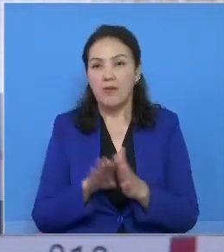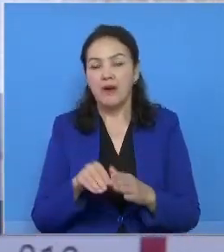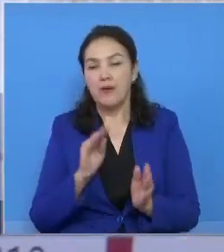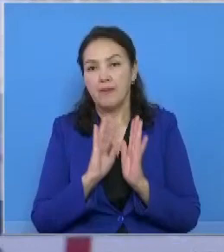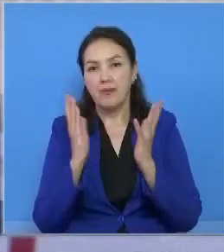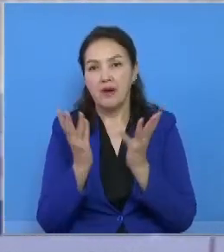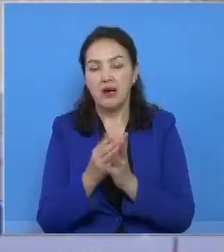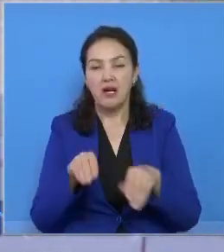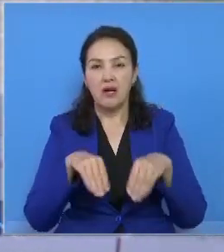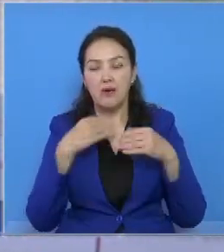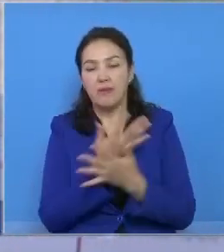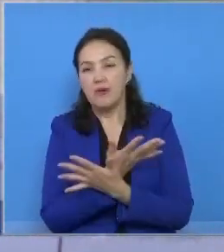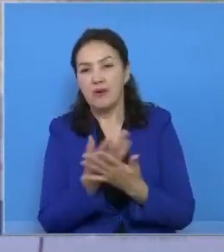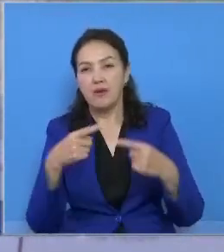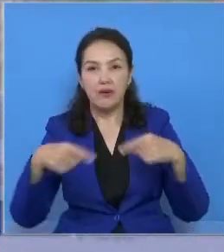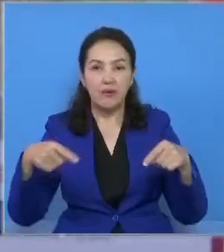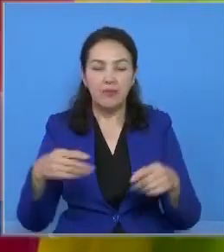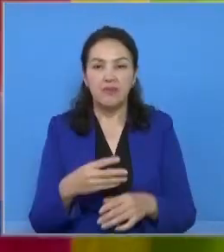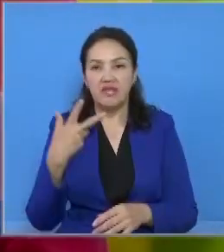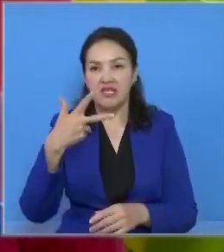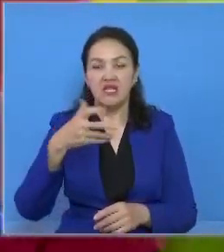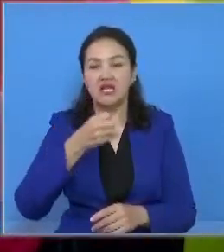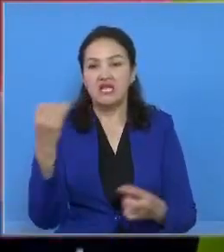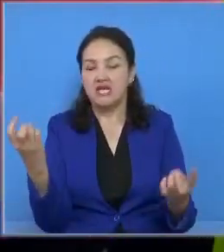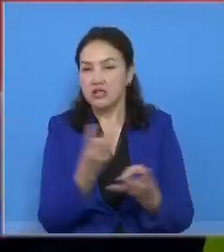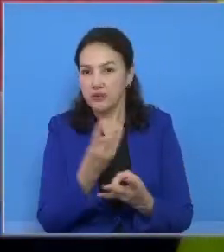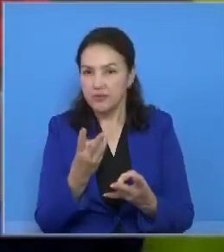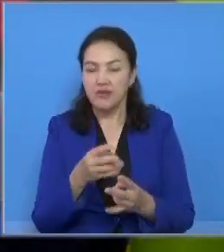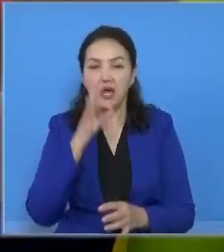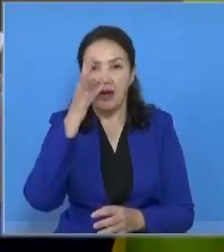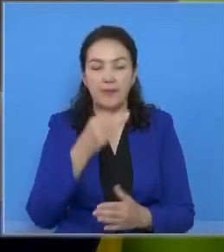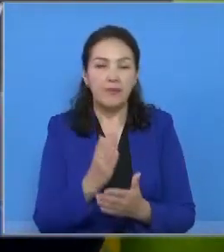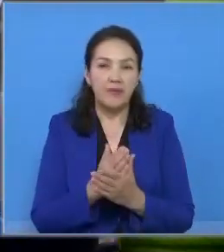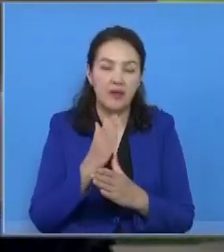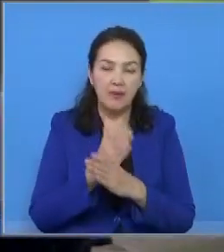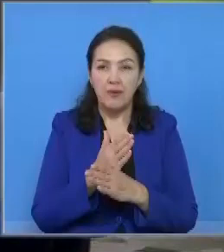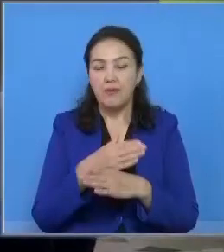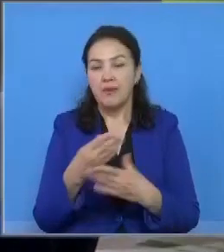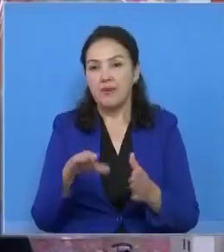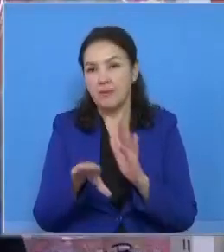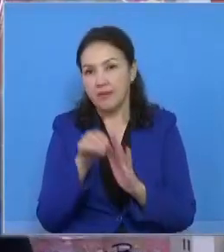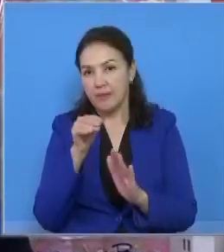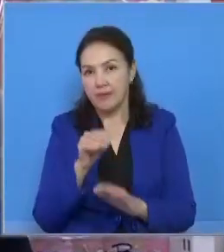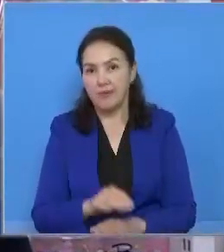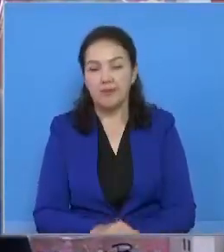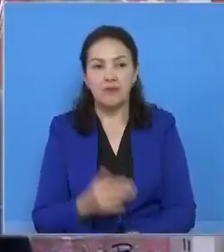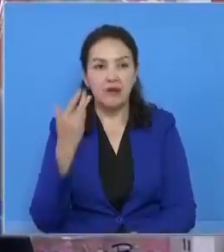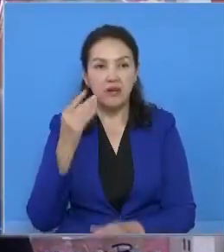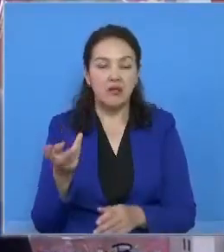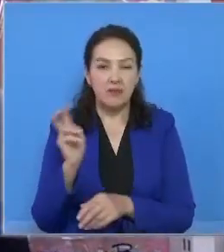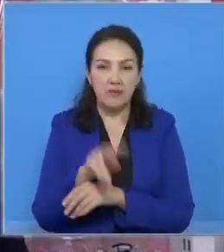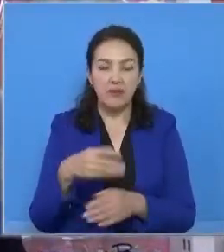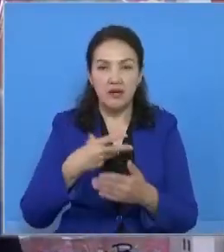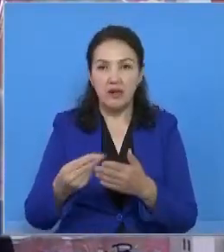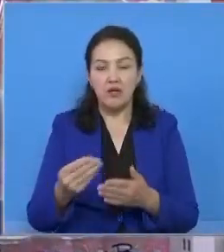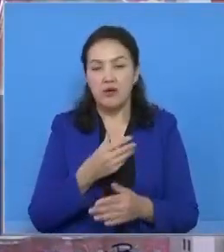посуда, текстиль и много. Многое другое. 3 этажа самого необходимого, а опытные консультанты помогут с выбором. Я тут постоянный покупатель, и